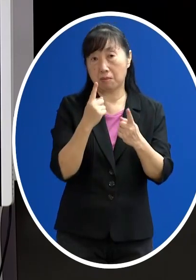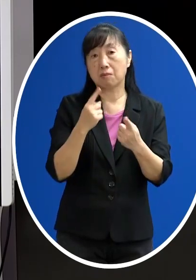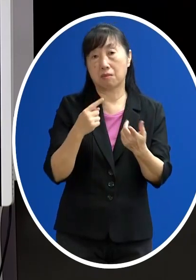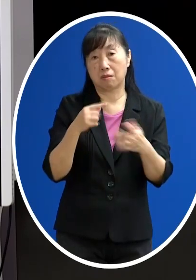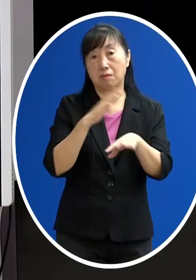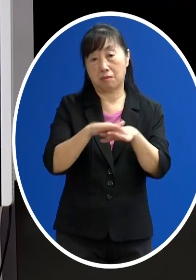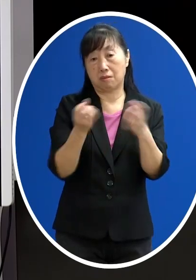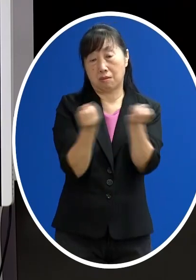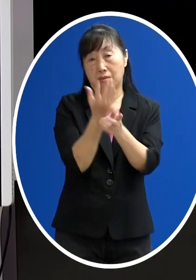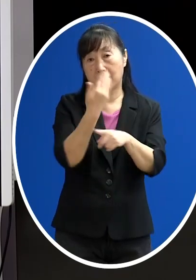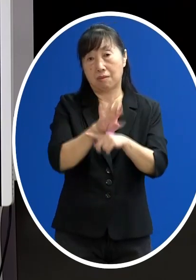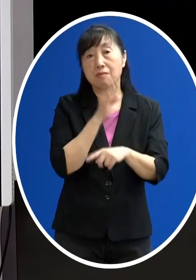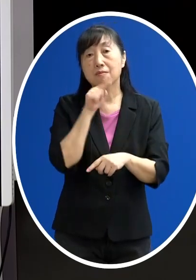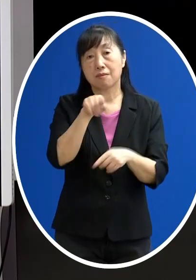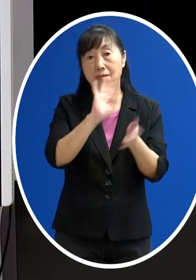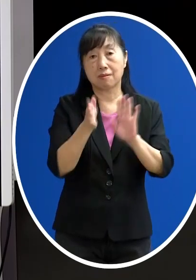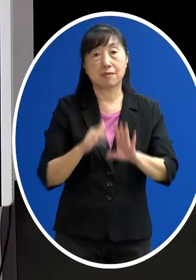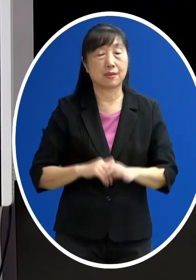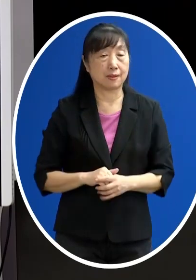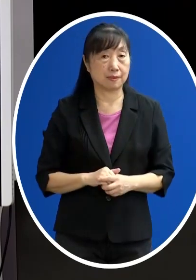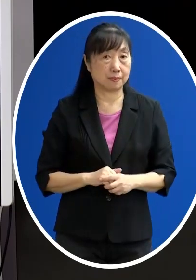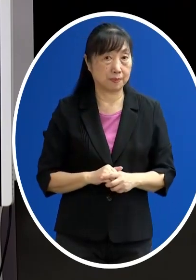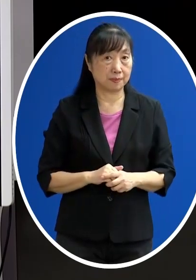些状况。请看下一张。